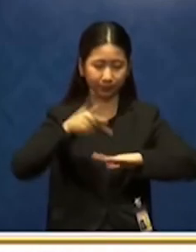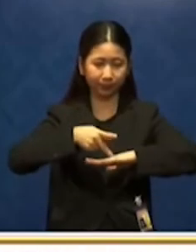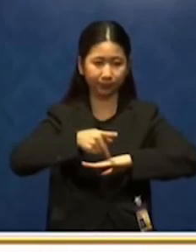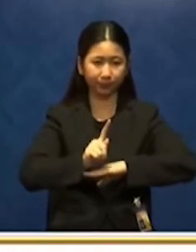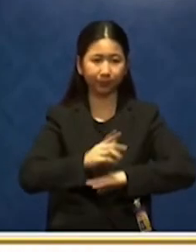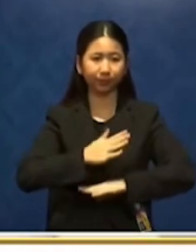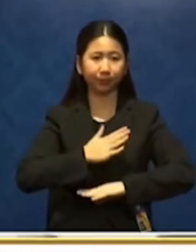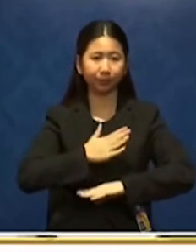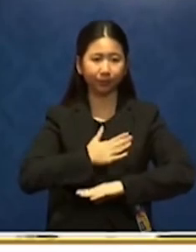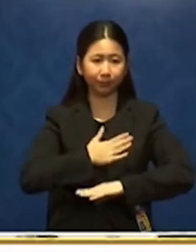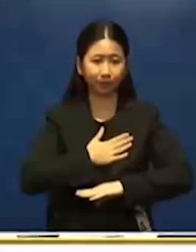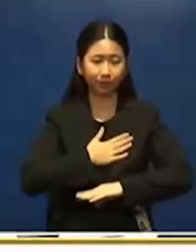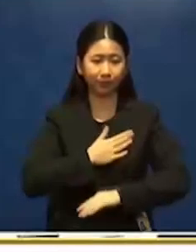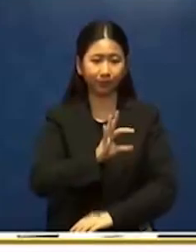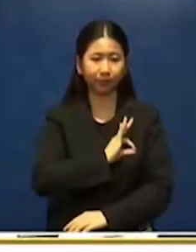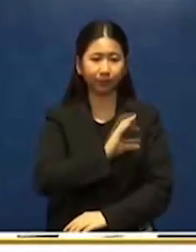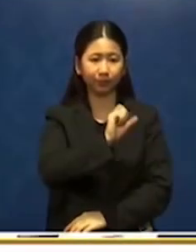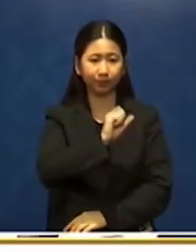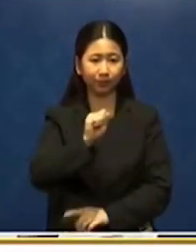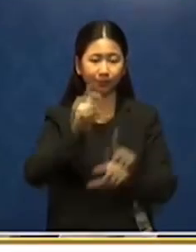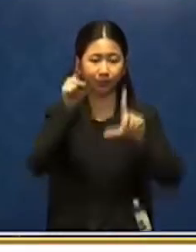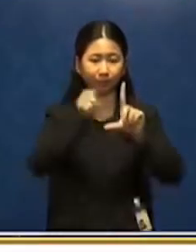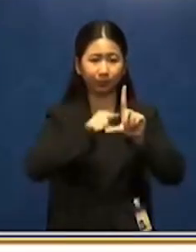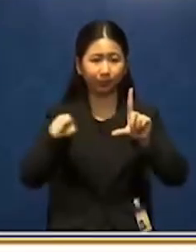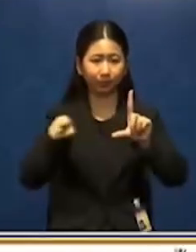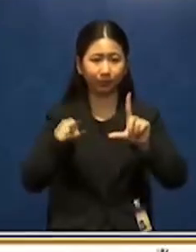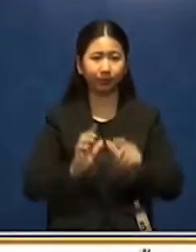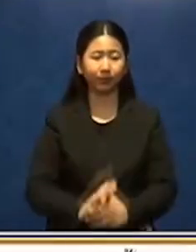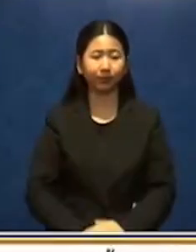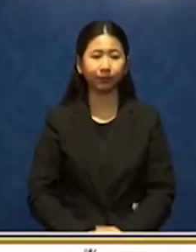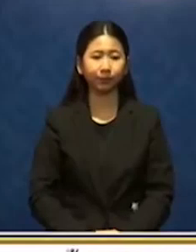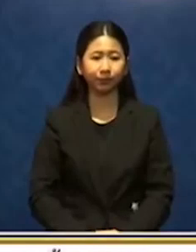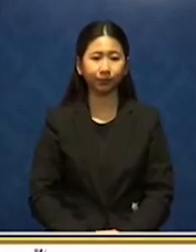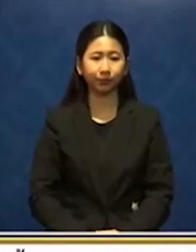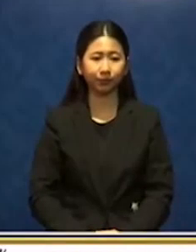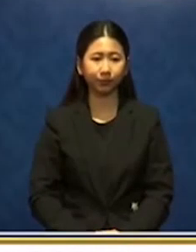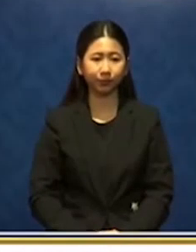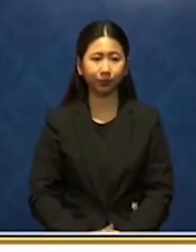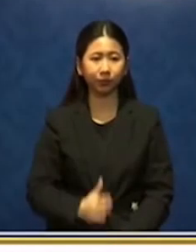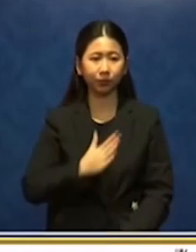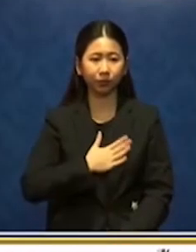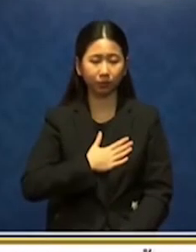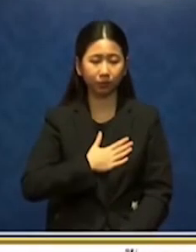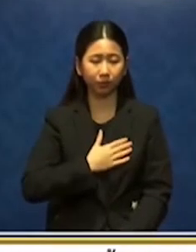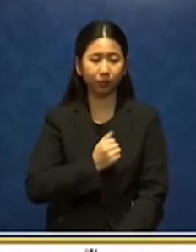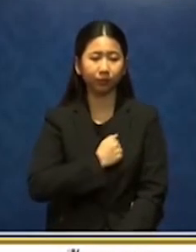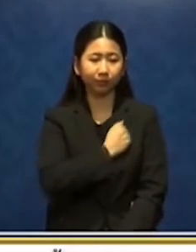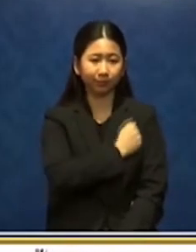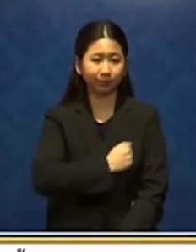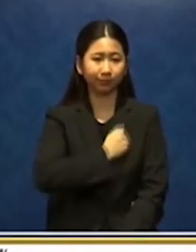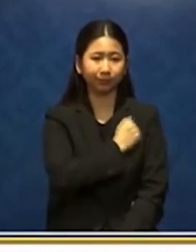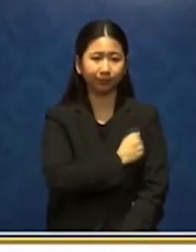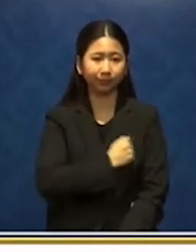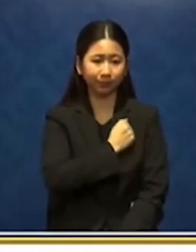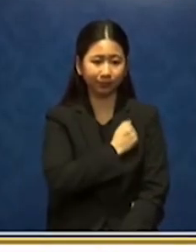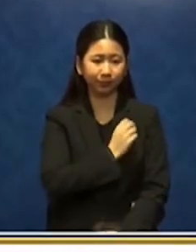ผลิตวัจนศิลป์ผู้แทนราษฎรแบบบัญชีรายชื่อจากภาคก้าวไกลท่านประธานครับผมขออนุญาตใช้พื้นที่สภาแห่งนี้ในการแสดงความเสียใจต่อผู้เสียชีวิตและผู้